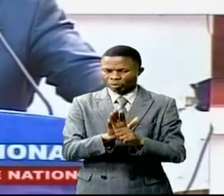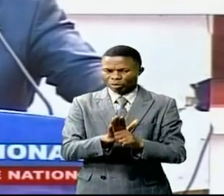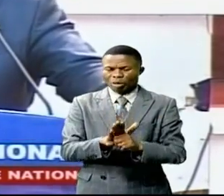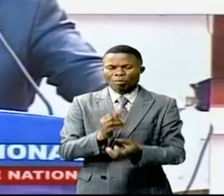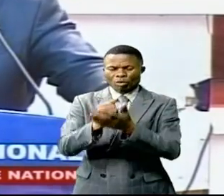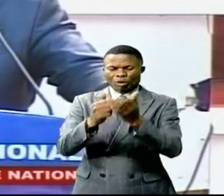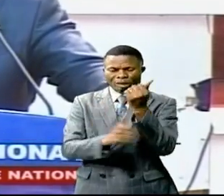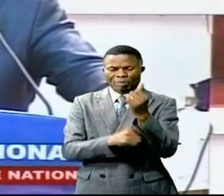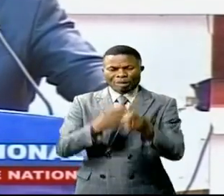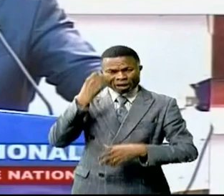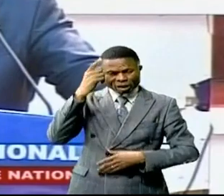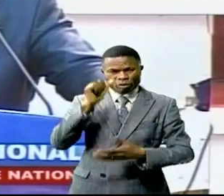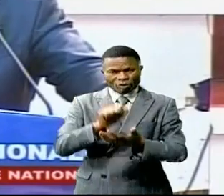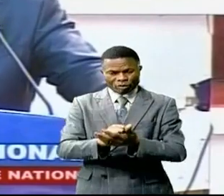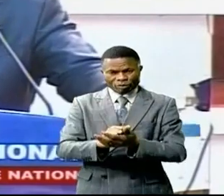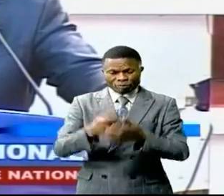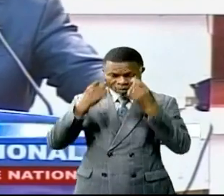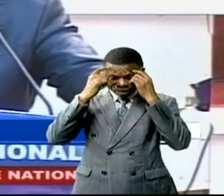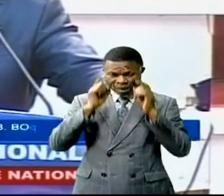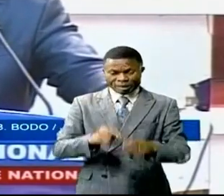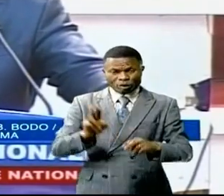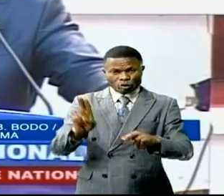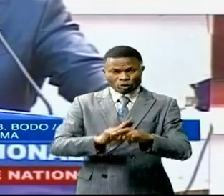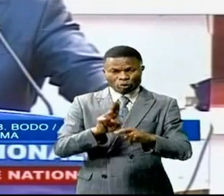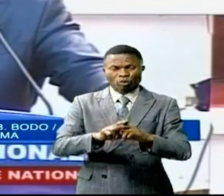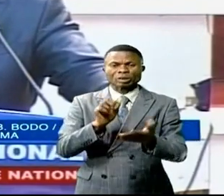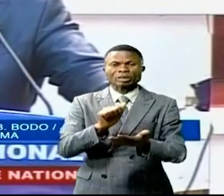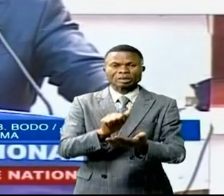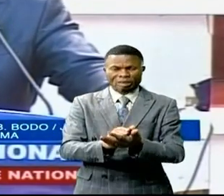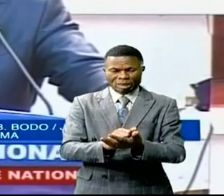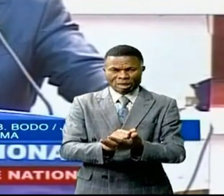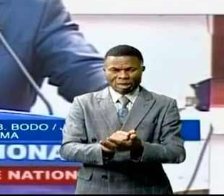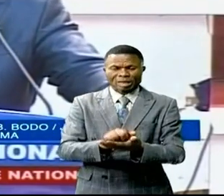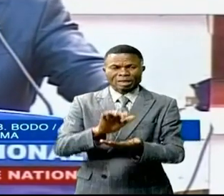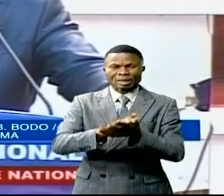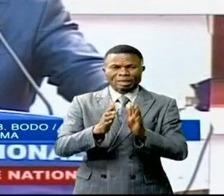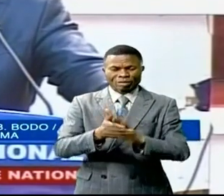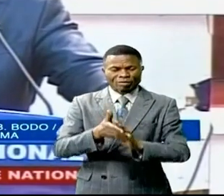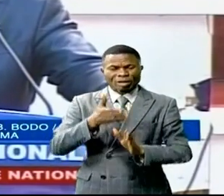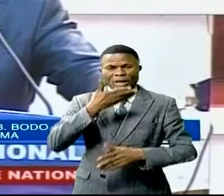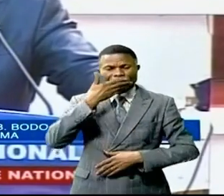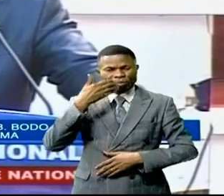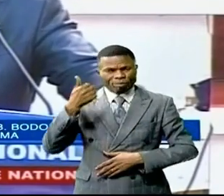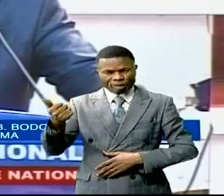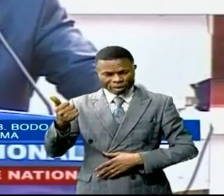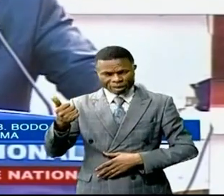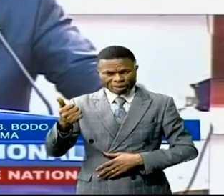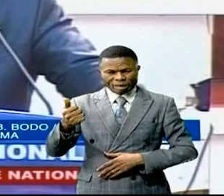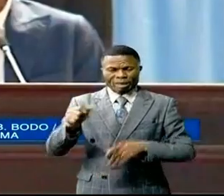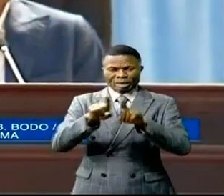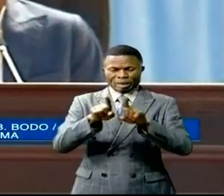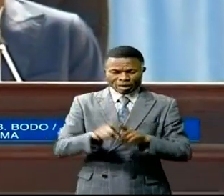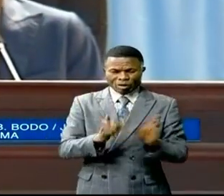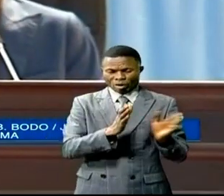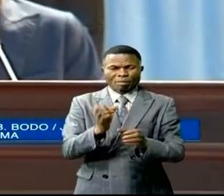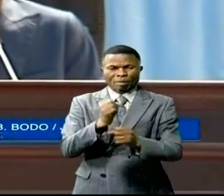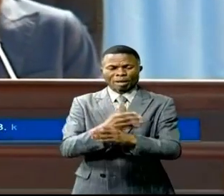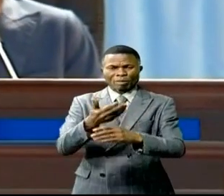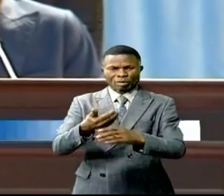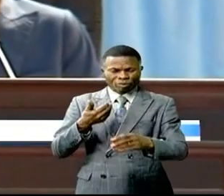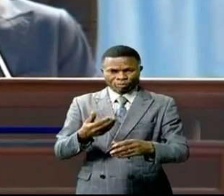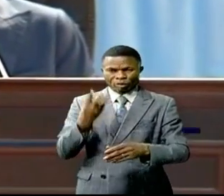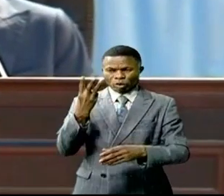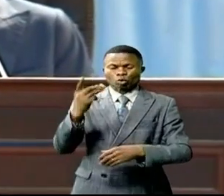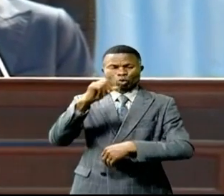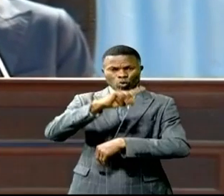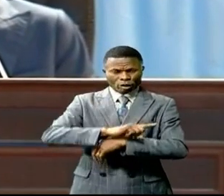compréhension, il faut que les mesures d'application soient apprêtées et à temps. Elle dispose de 3 jours